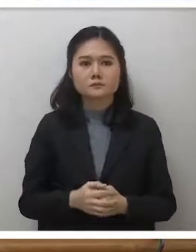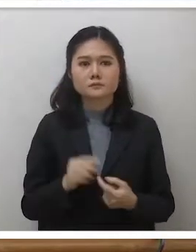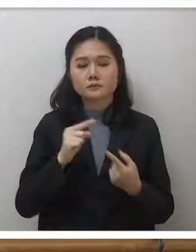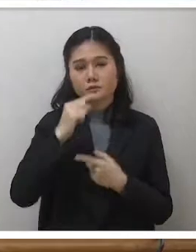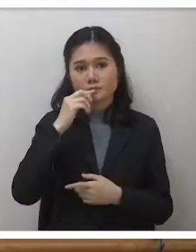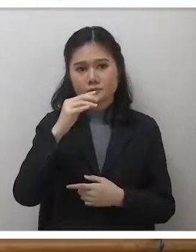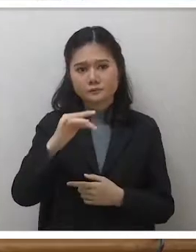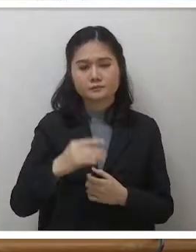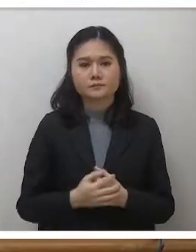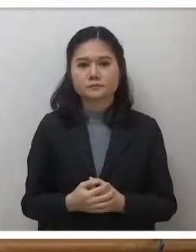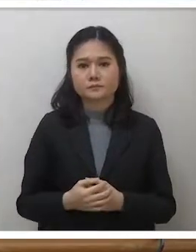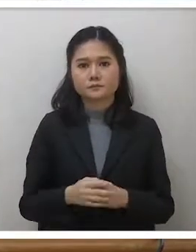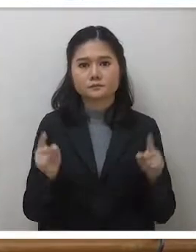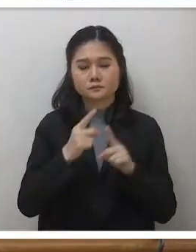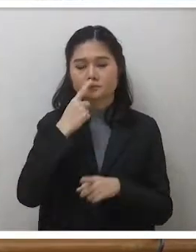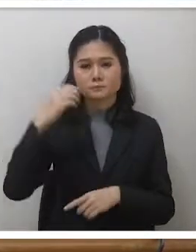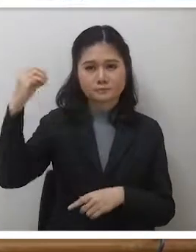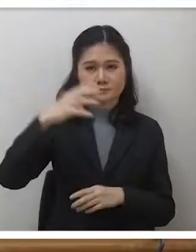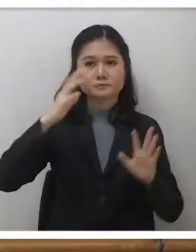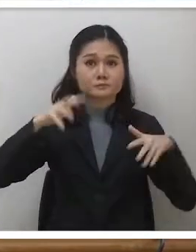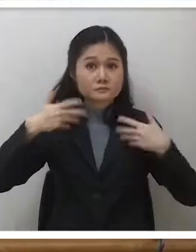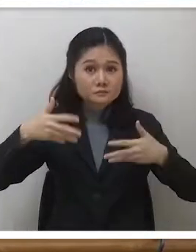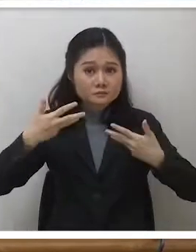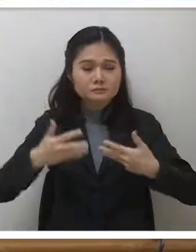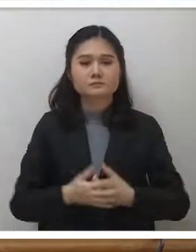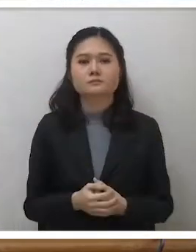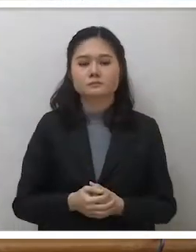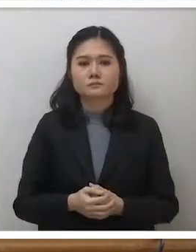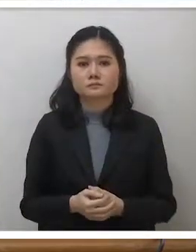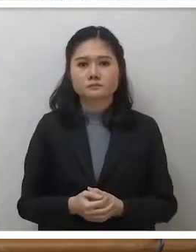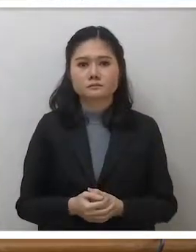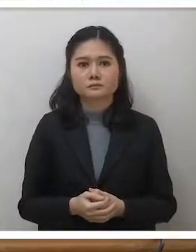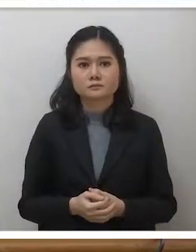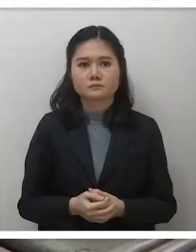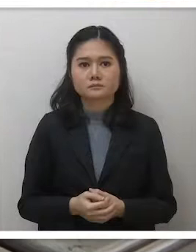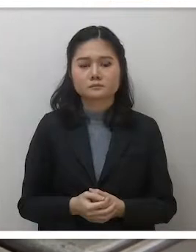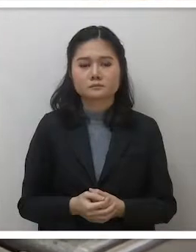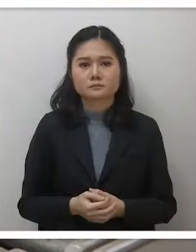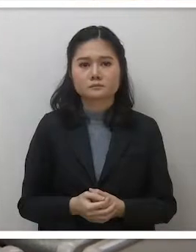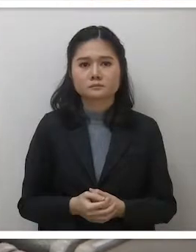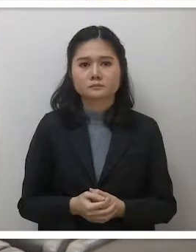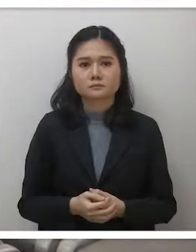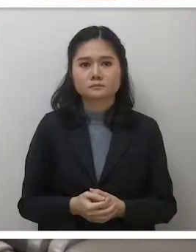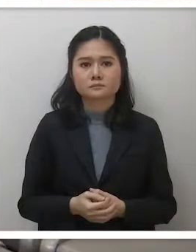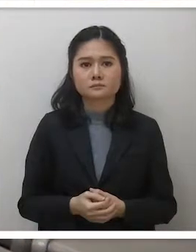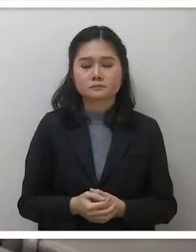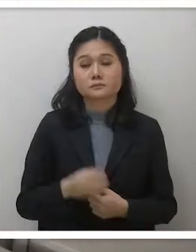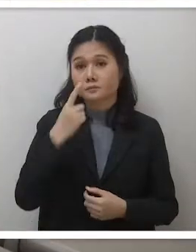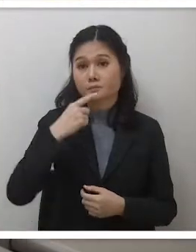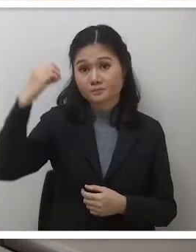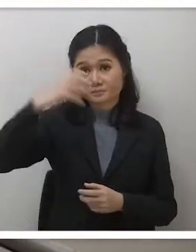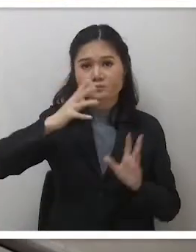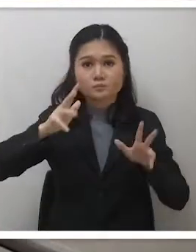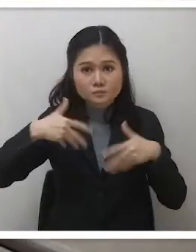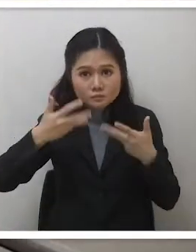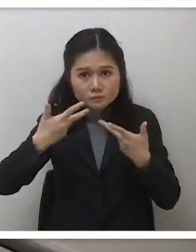อ้ชายทะเลเนี่ยก็จะแดดแรงนิดนึงนะใช่ไหมครับเคยไปทะเลไหมฮะเนาะแดดเขาจะแรงม